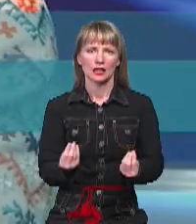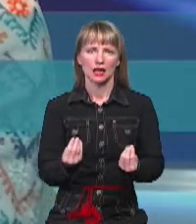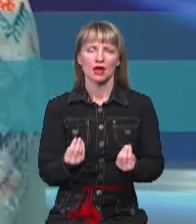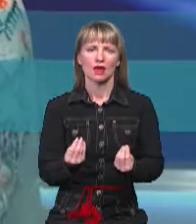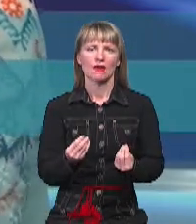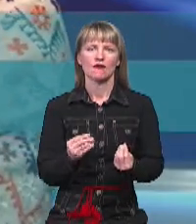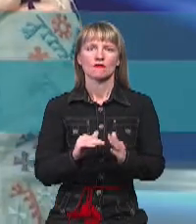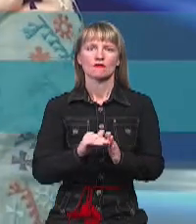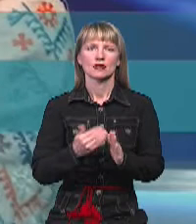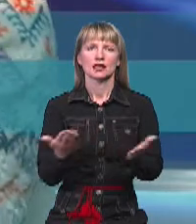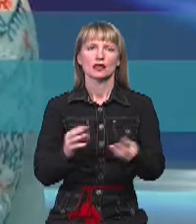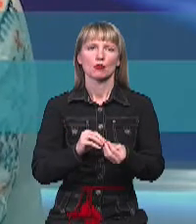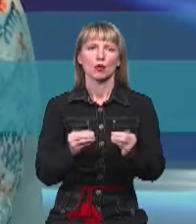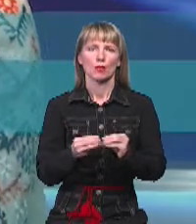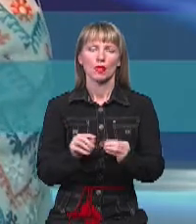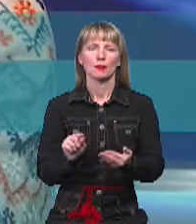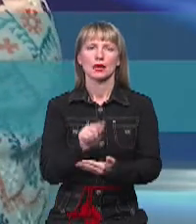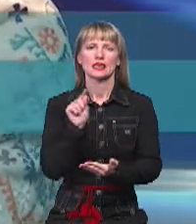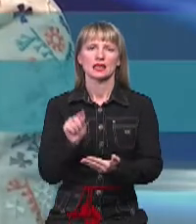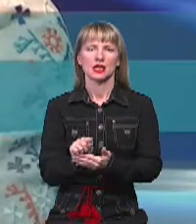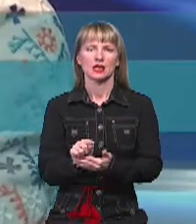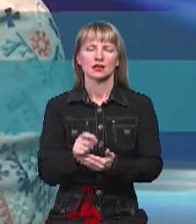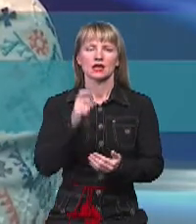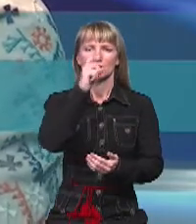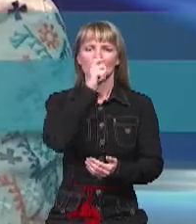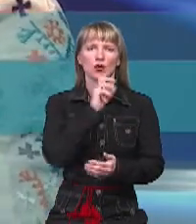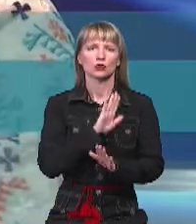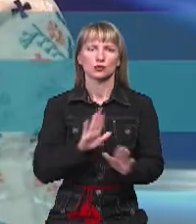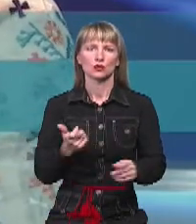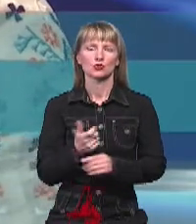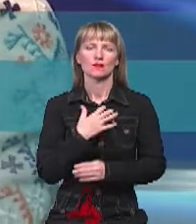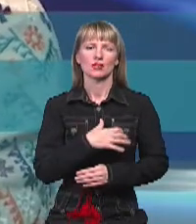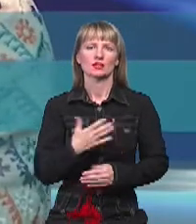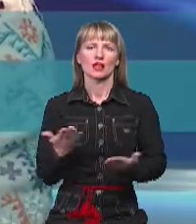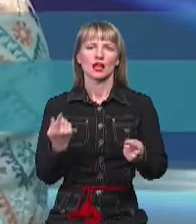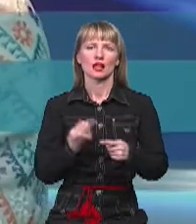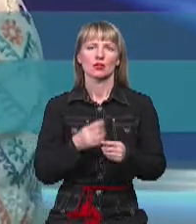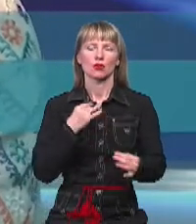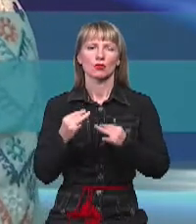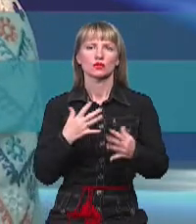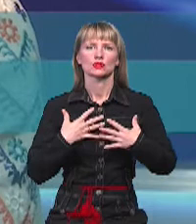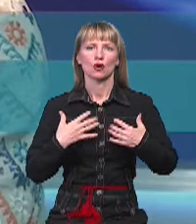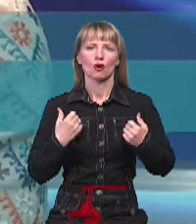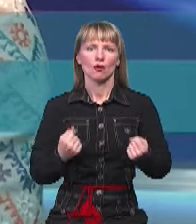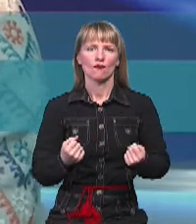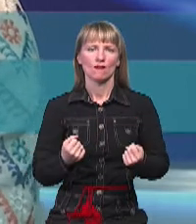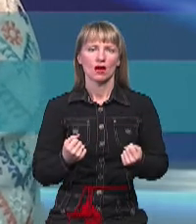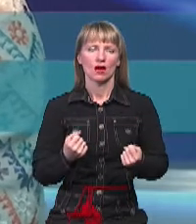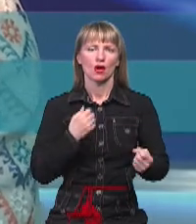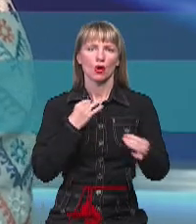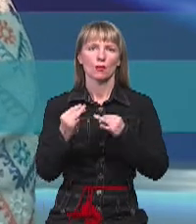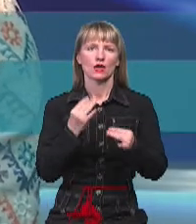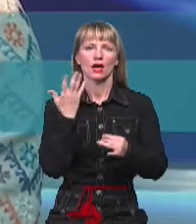викликає якісь проблеми, питання, непорозуміння. І тут дуже важлива оця комунікація, здорова комунікація, яка